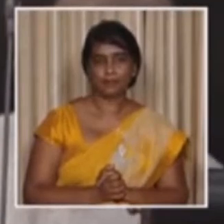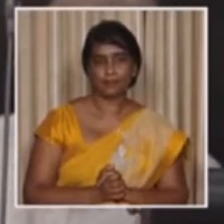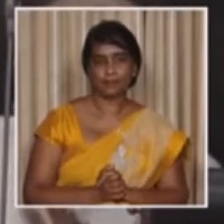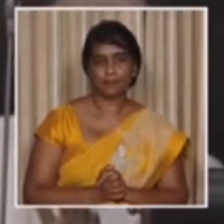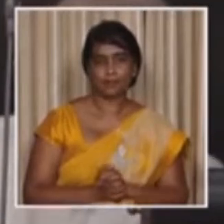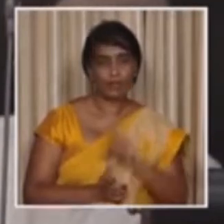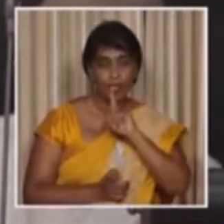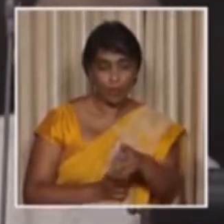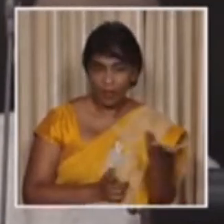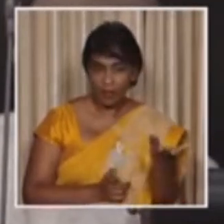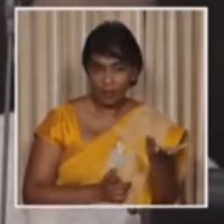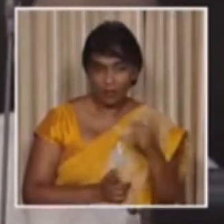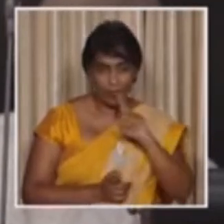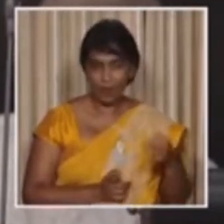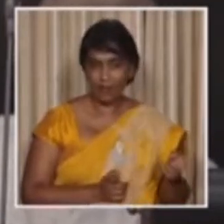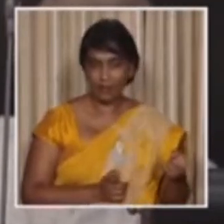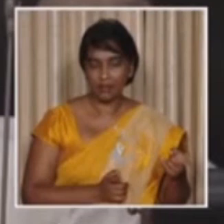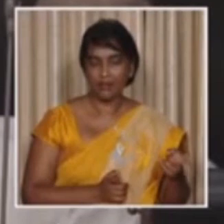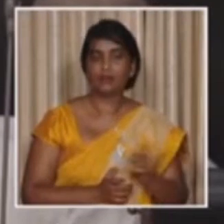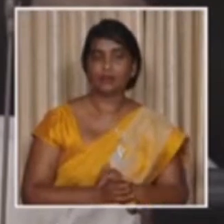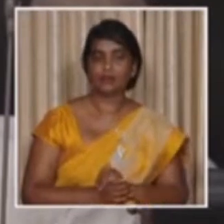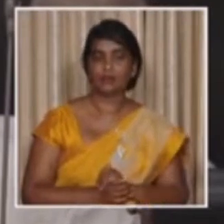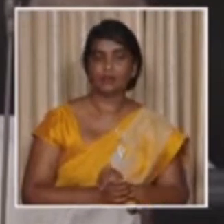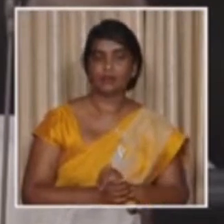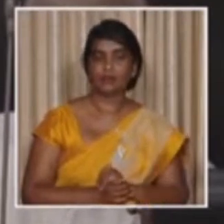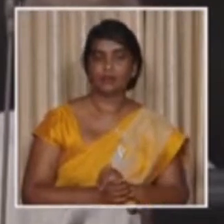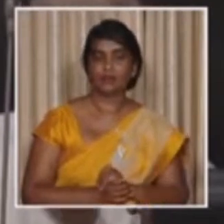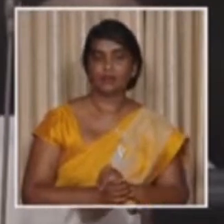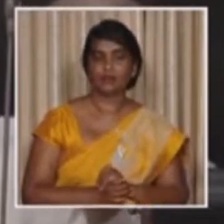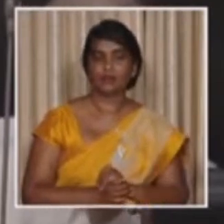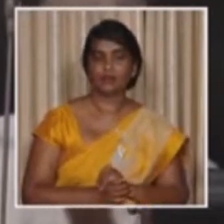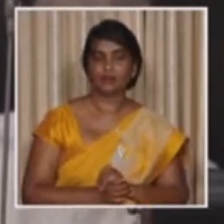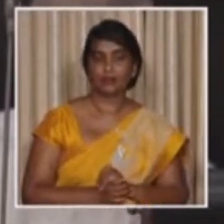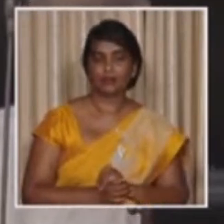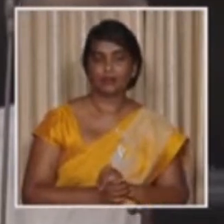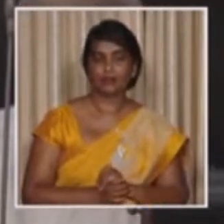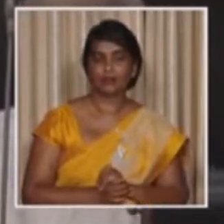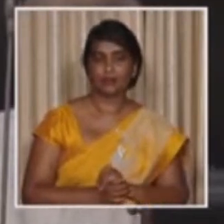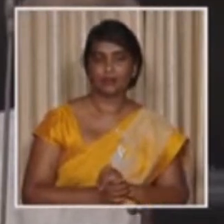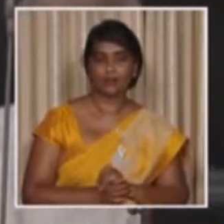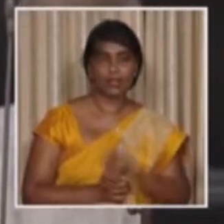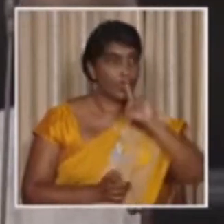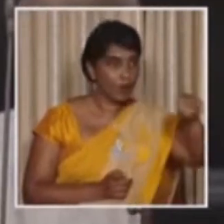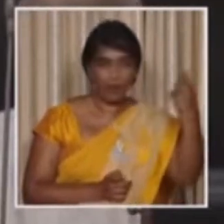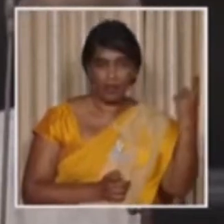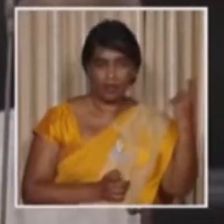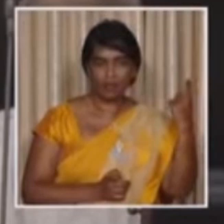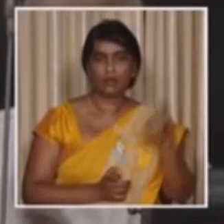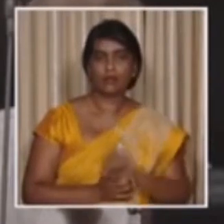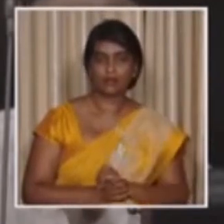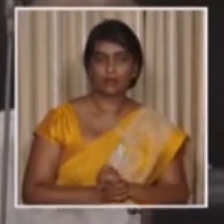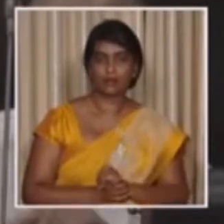ඔබතුමාට කිව්වේ නැද්ද? ඔබතුමාට කිව්වේ නැද්ද? ඔබතුමාට කිව්වා? ඔබතුමාට කිව්වේ නැද්ද?